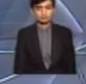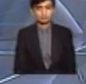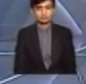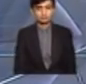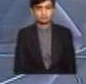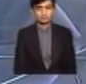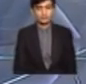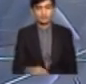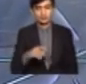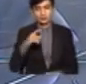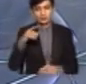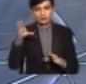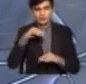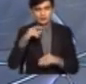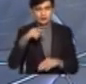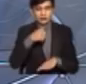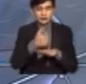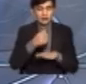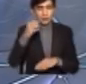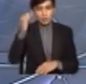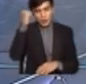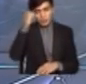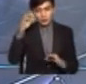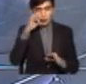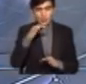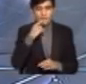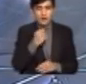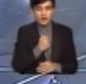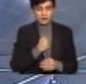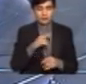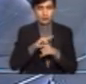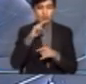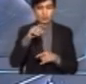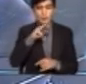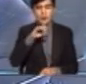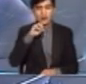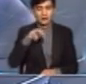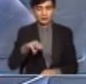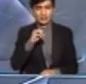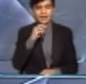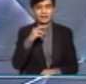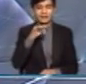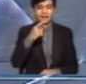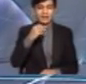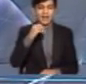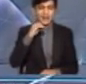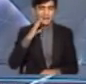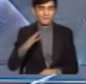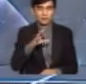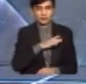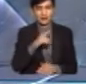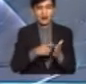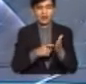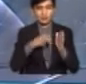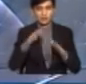герой нашего времени в память о погибшем военном летчике моратти едигей we на авиабазе в караганде